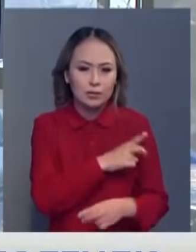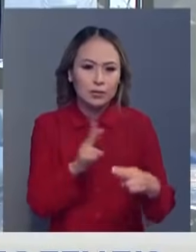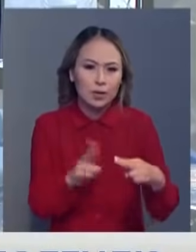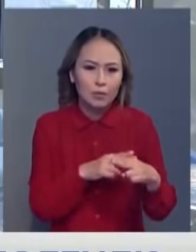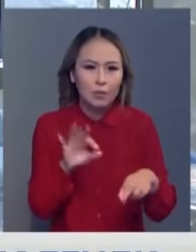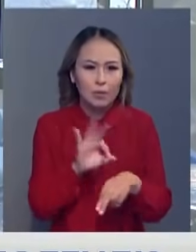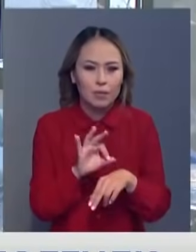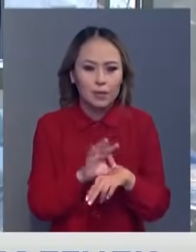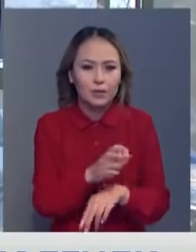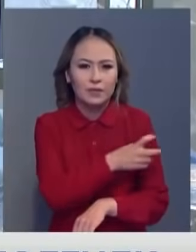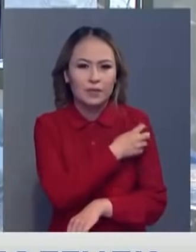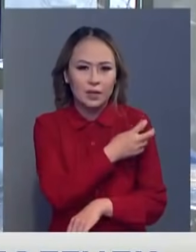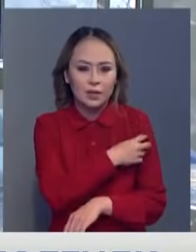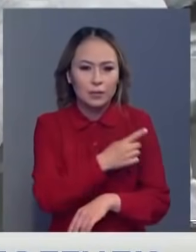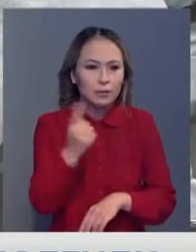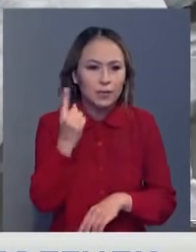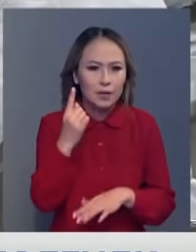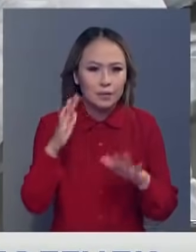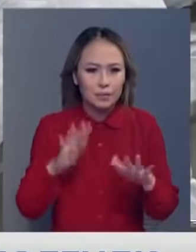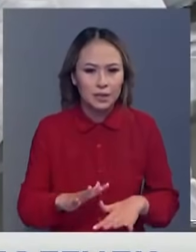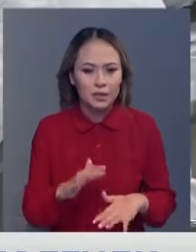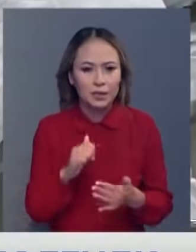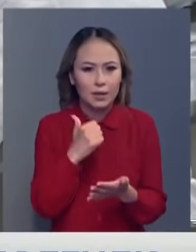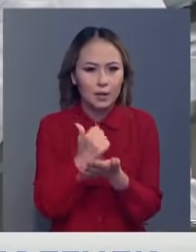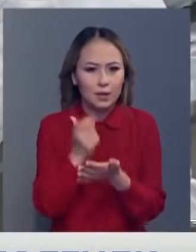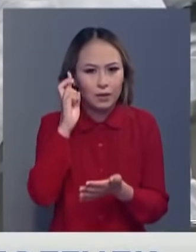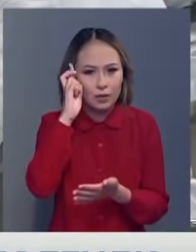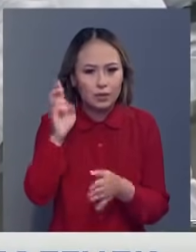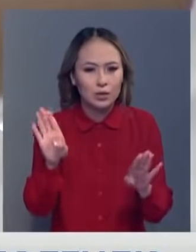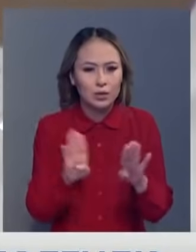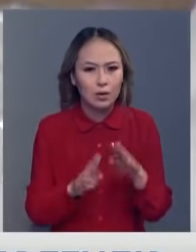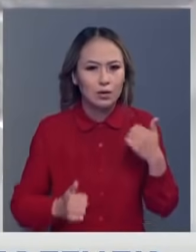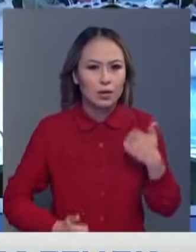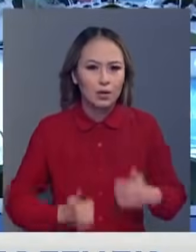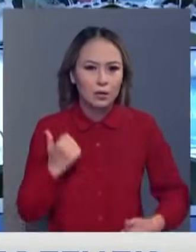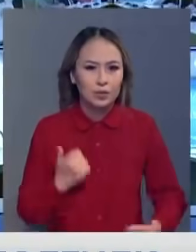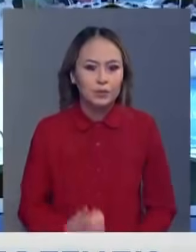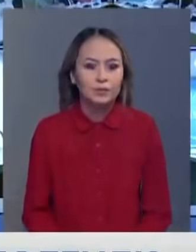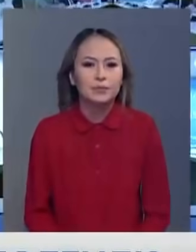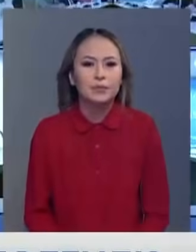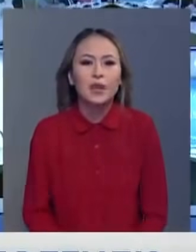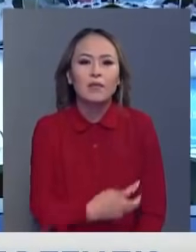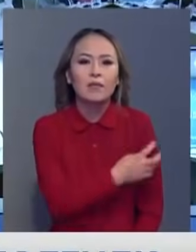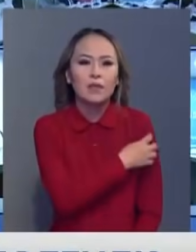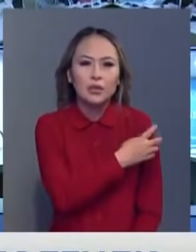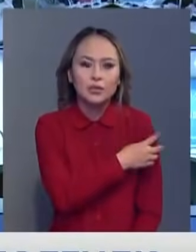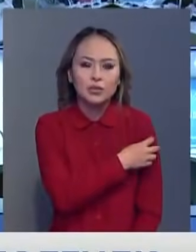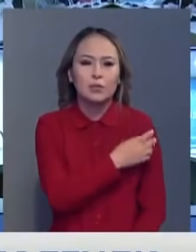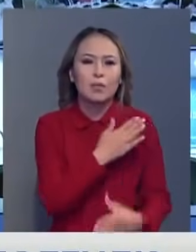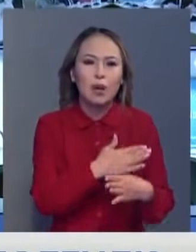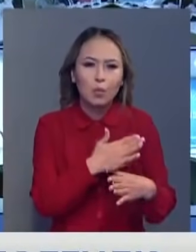арпалыста ақ қалаттылар алдыңғы шепте жүр. Мемлекет басшысы соларды мақтан етті. Врачи,